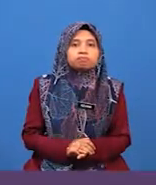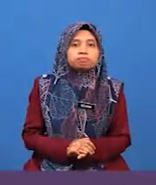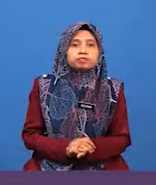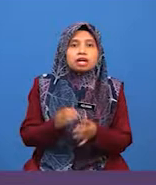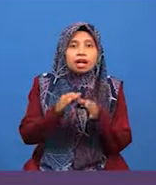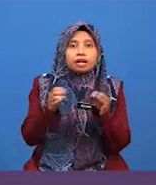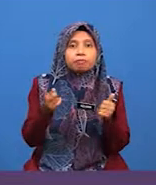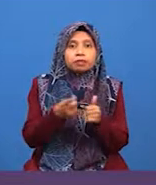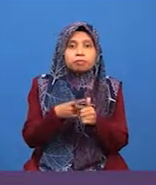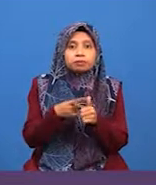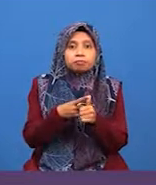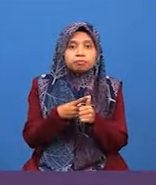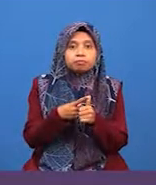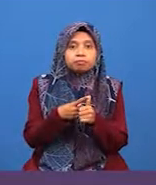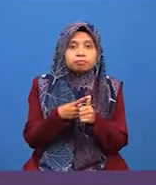Ayat pertama.